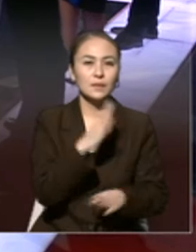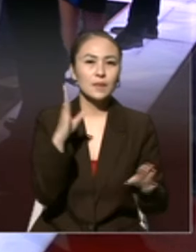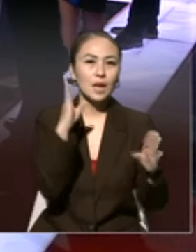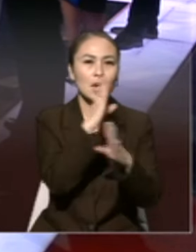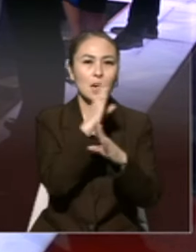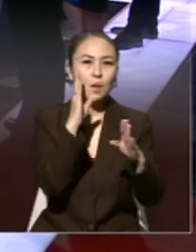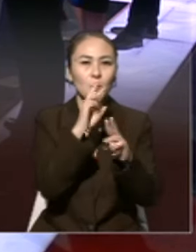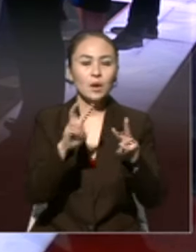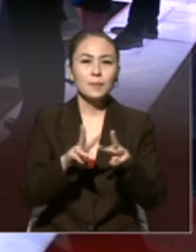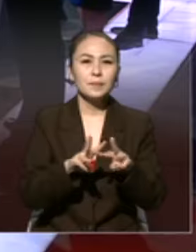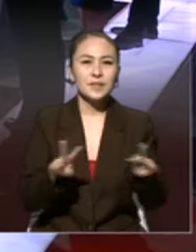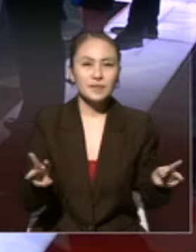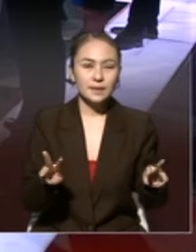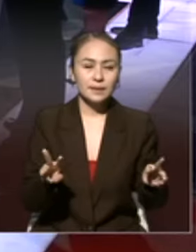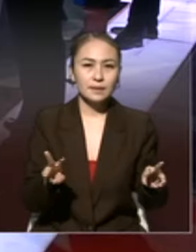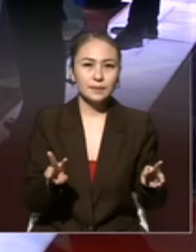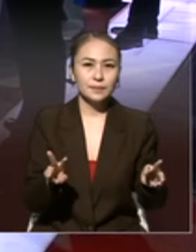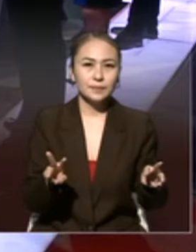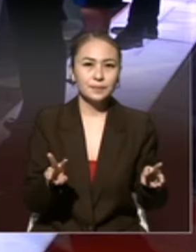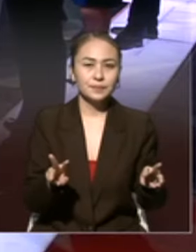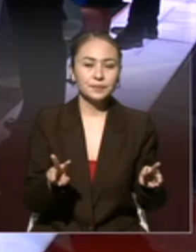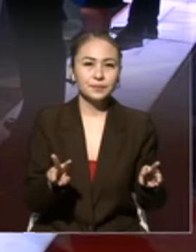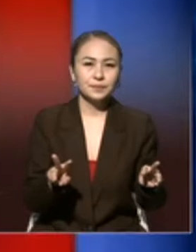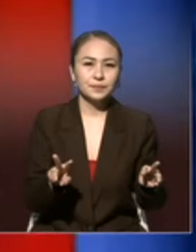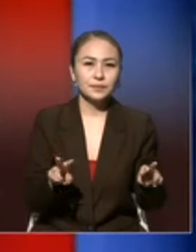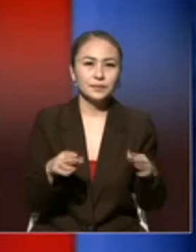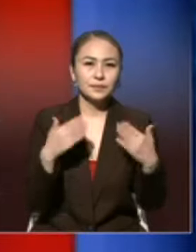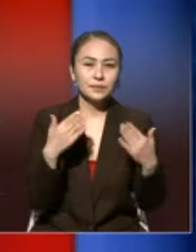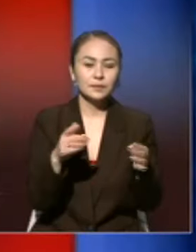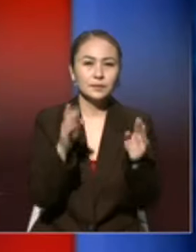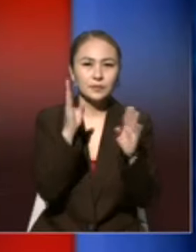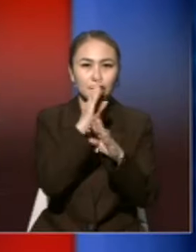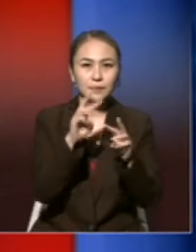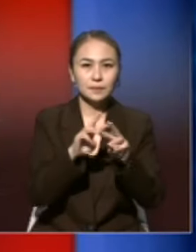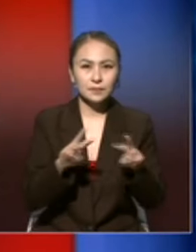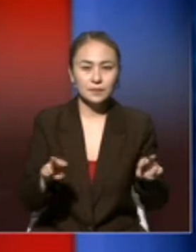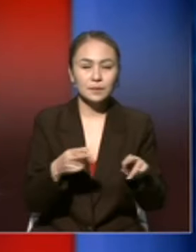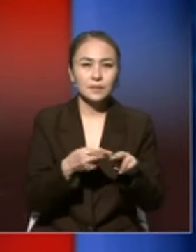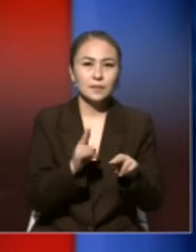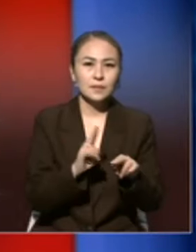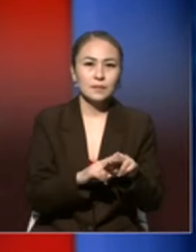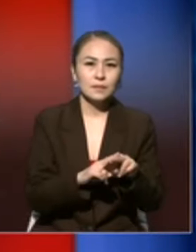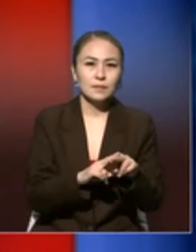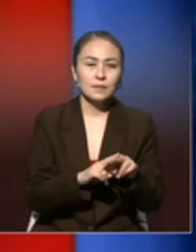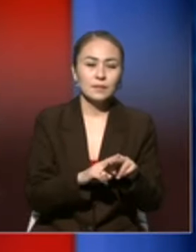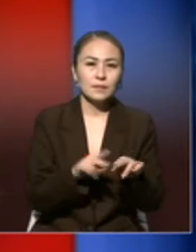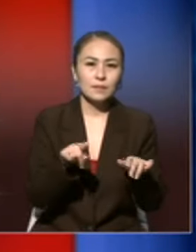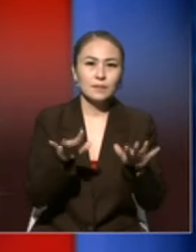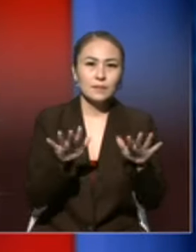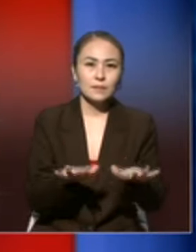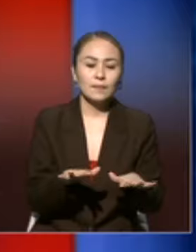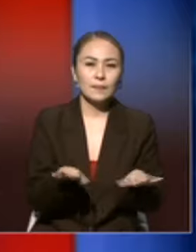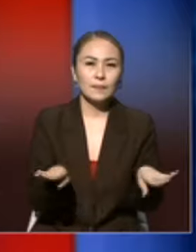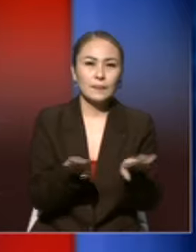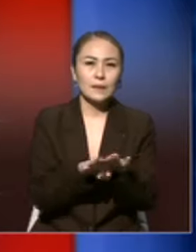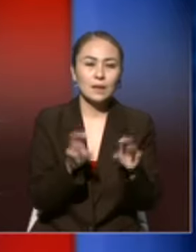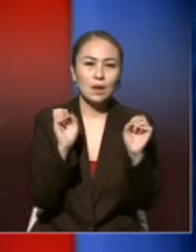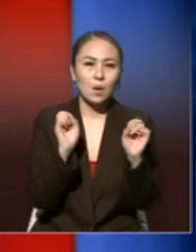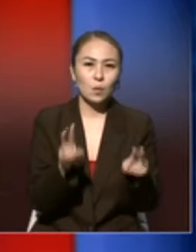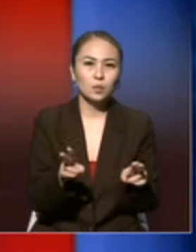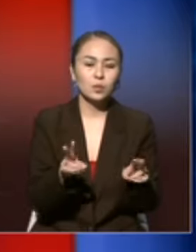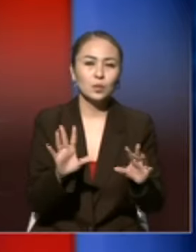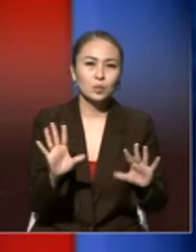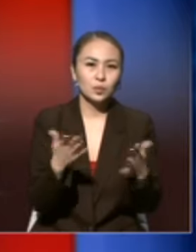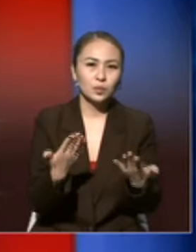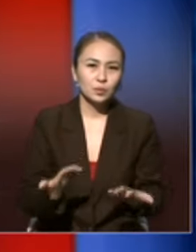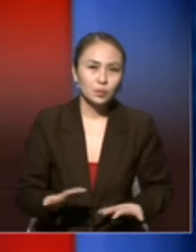Экология министрлігі енді бұл енді бағынышты экология министрлігіне ғой. Экология министрлігі сол осындай қауіпті